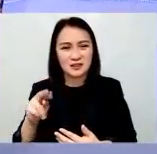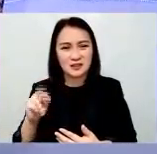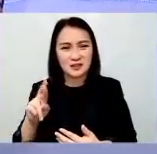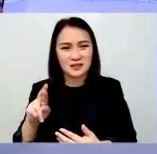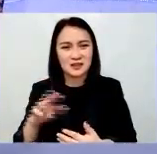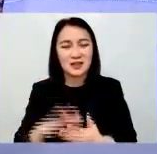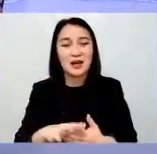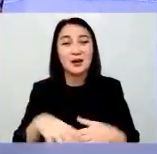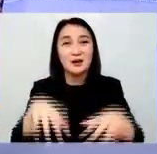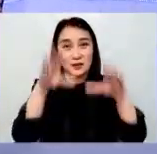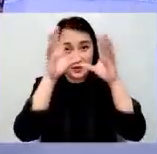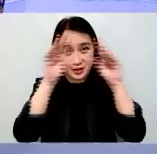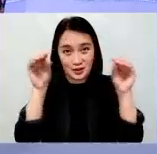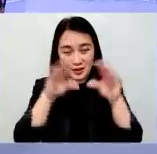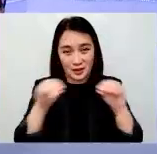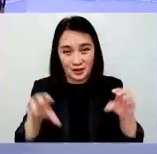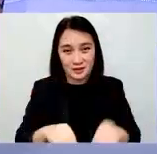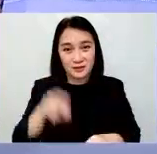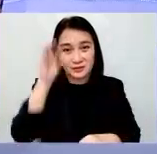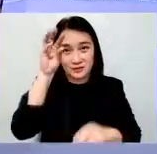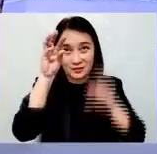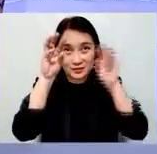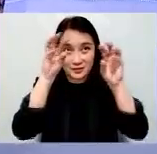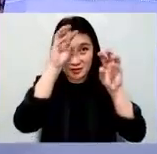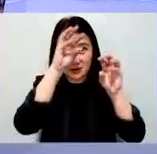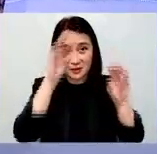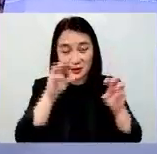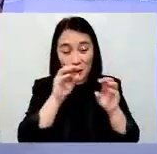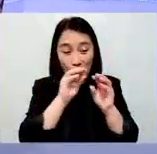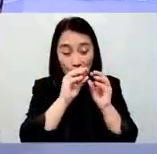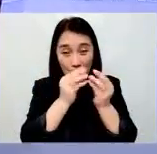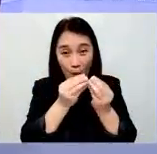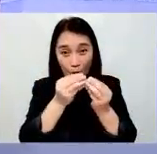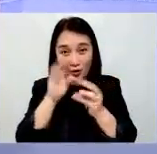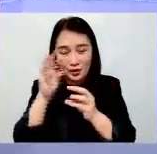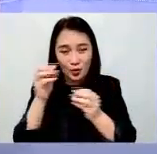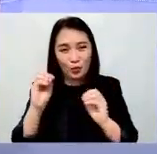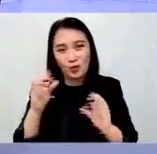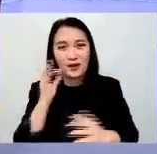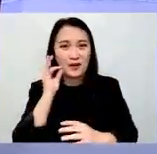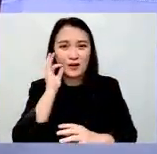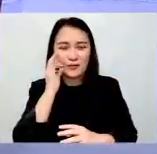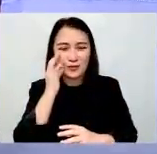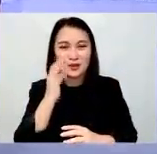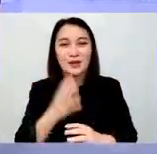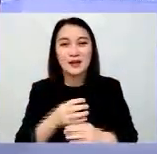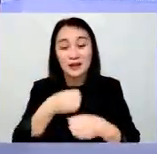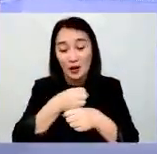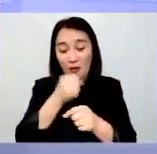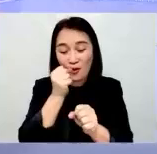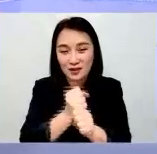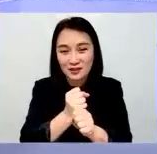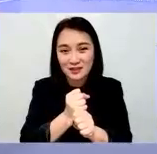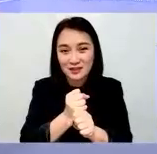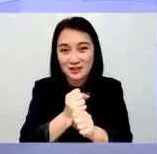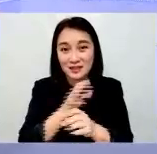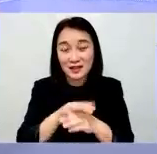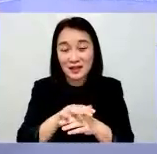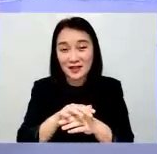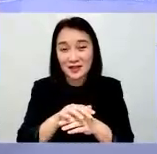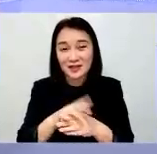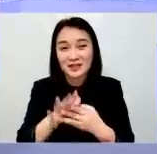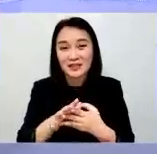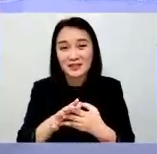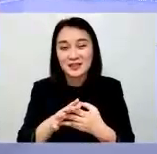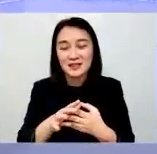Christmas balls. Dahil wala raw siyang pambili ng mga dekorasyong prutas, gumawa na lang siya ng mga bilog na glass para palamutian